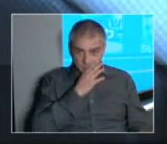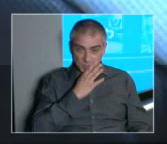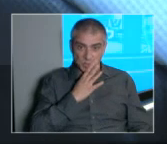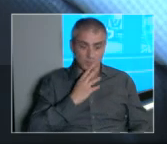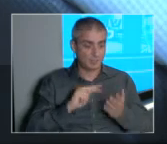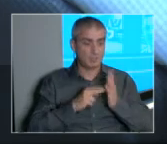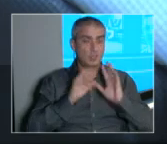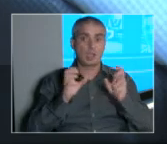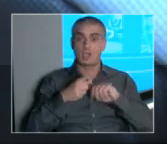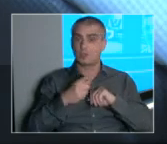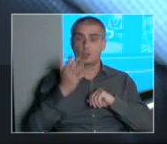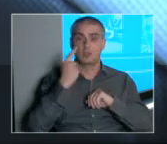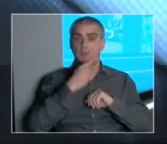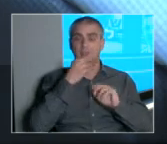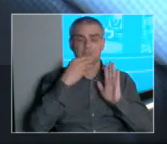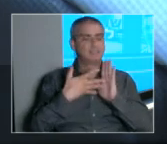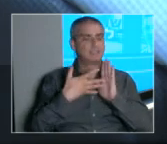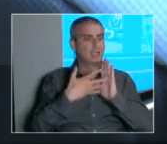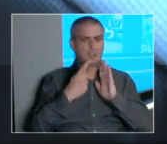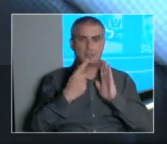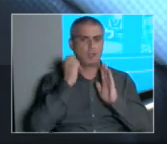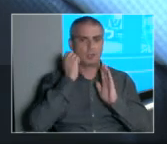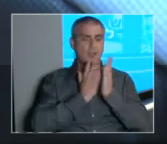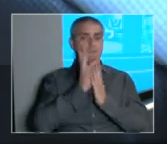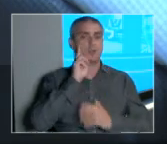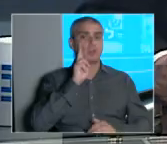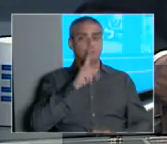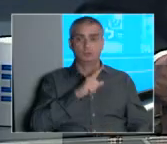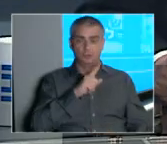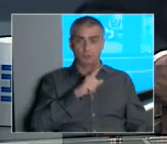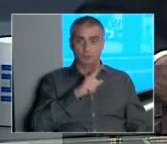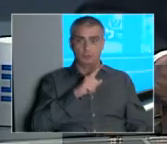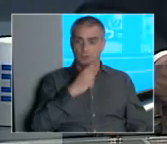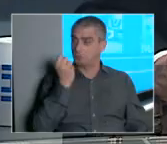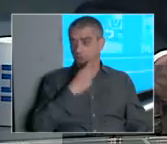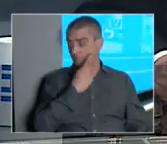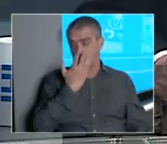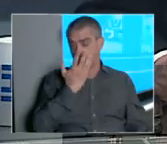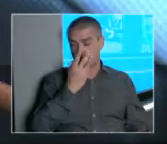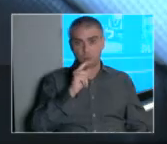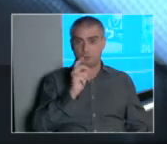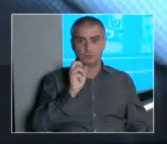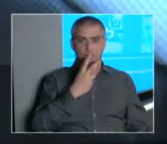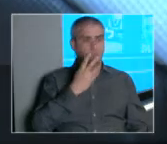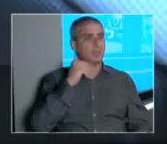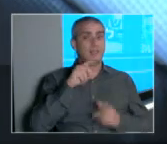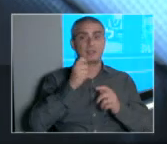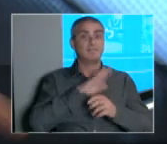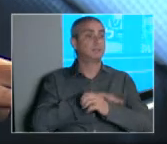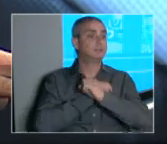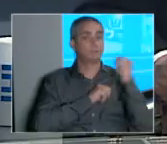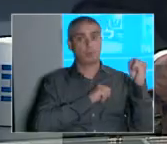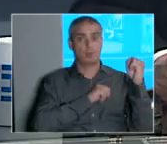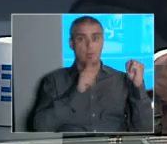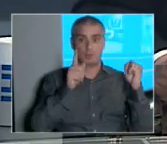שבתוכניות הרדיו היה סקר כל יום שישי, כן. כל שבוע השני. דווקא במחנה השמאל, רגע,